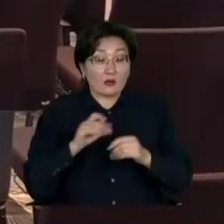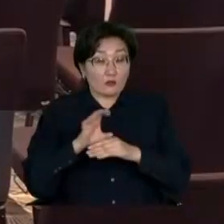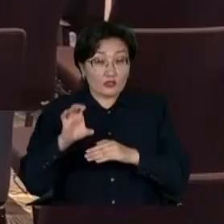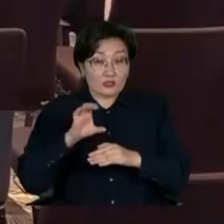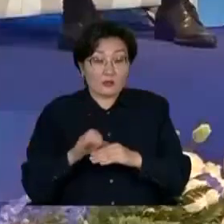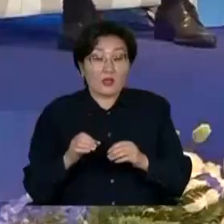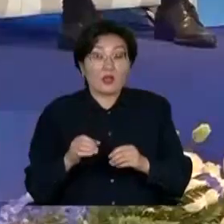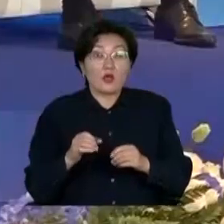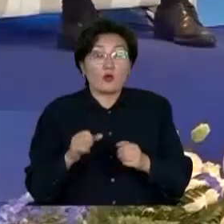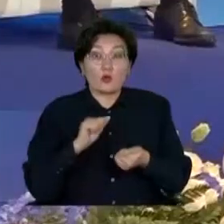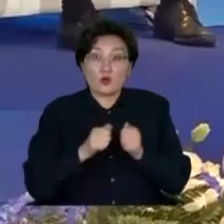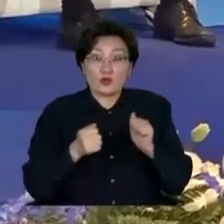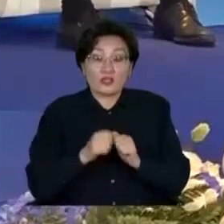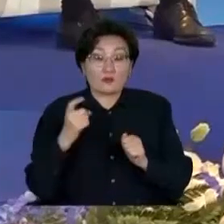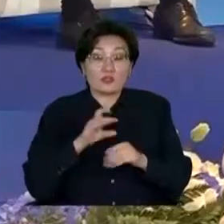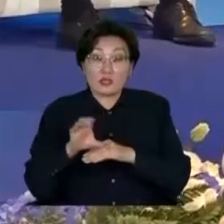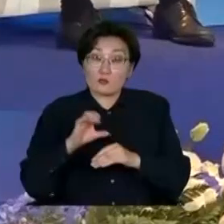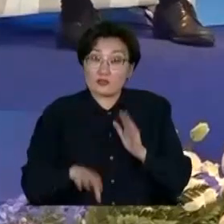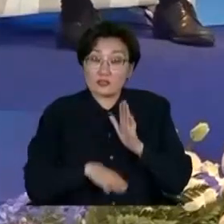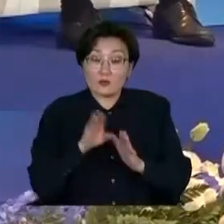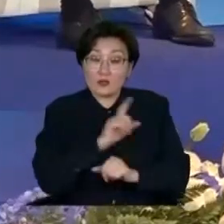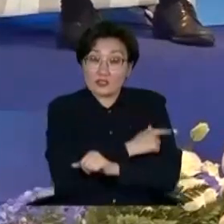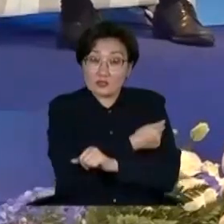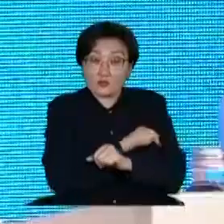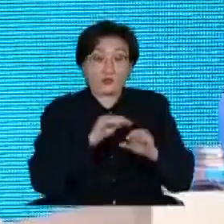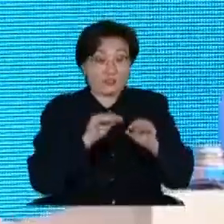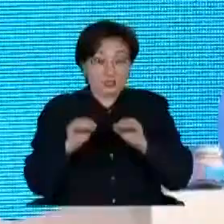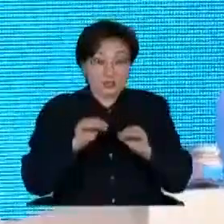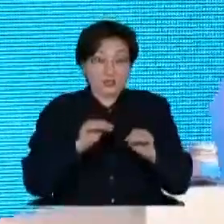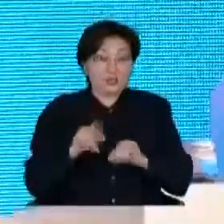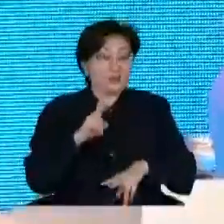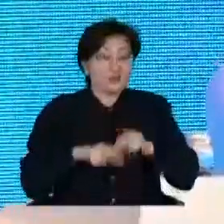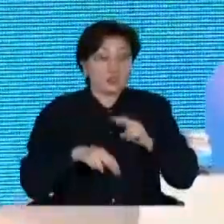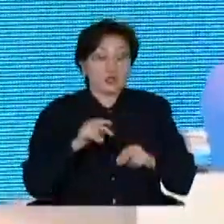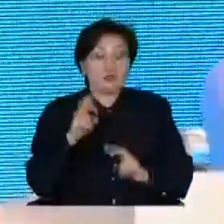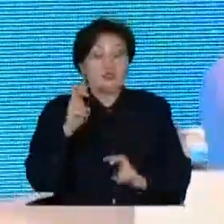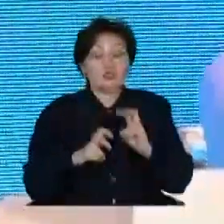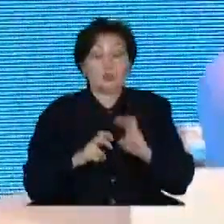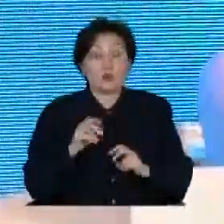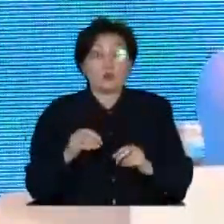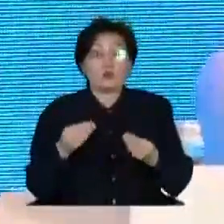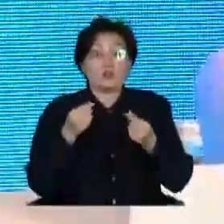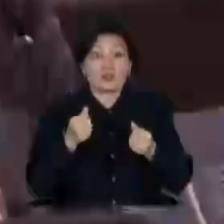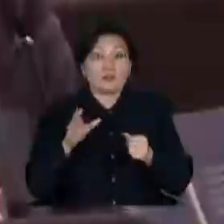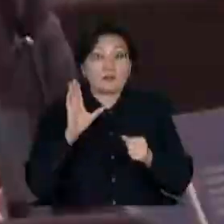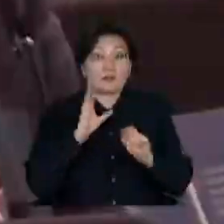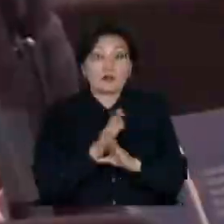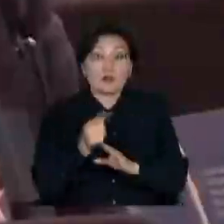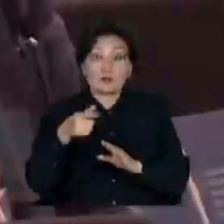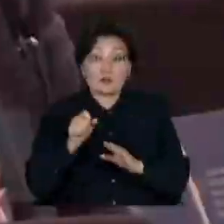производству углехимической продукции, улучшению медицинской инфраструктуры, строительству завода по сжижению природного